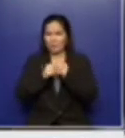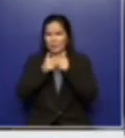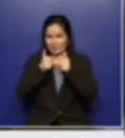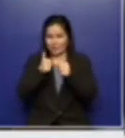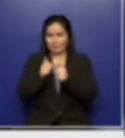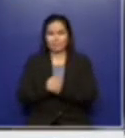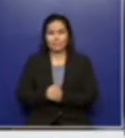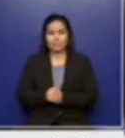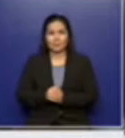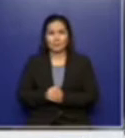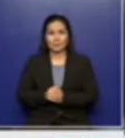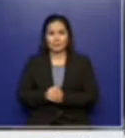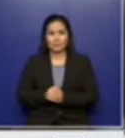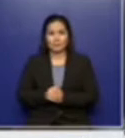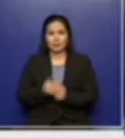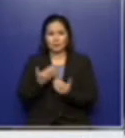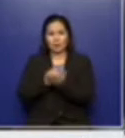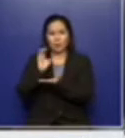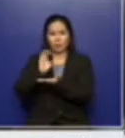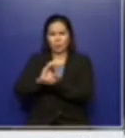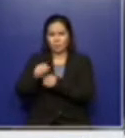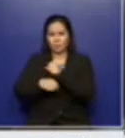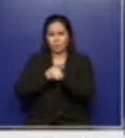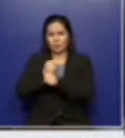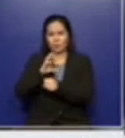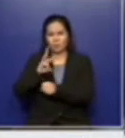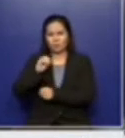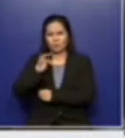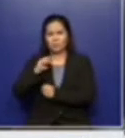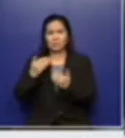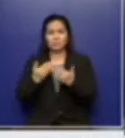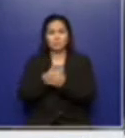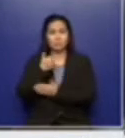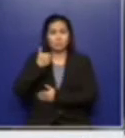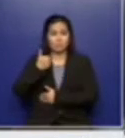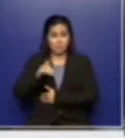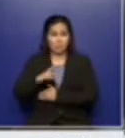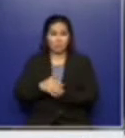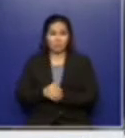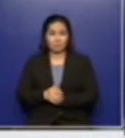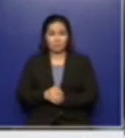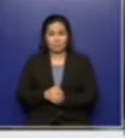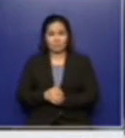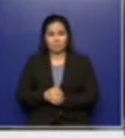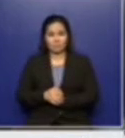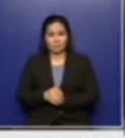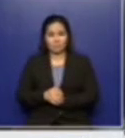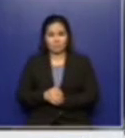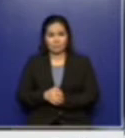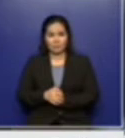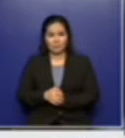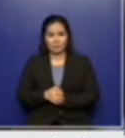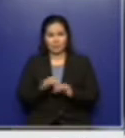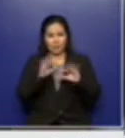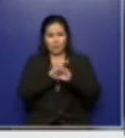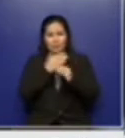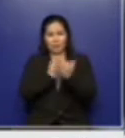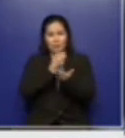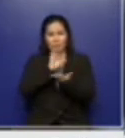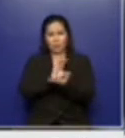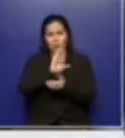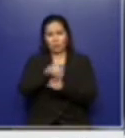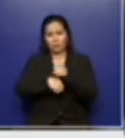แต่ก็ไม่สามารถที่จะไปเปลี่ยนงบประมาณปี64ได้เพราะมันเกิดขึ้นมาก่อนก็คือทำเหมือนงบประมาณปี63นะครับ